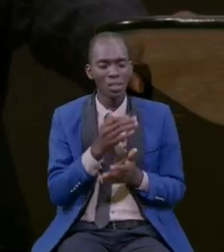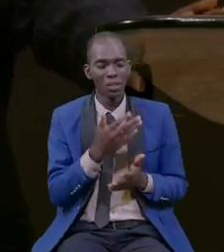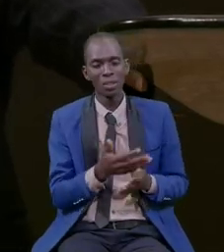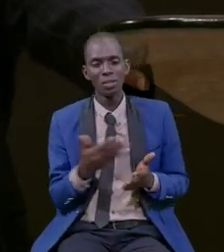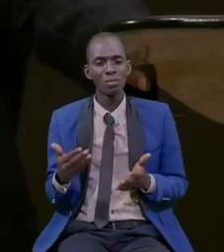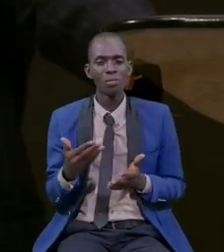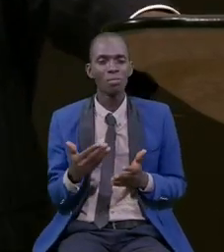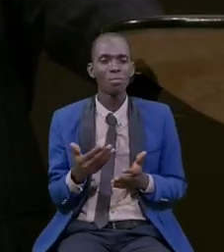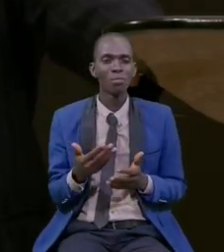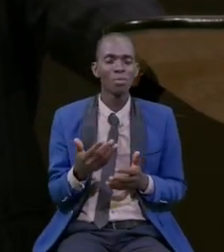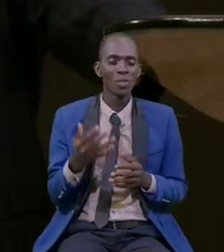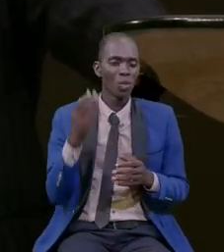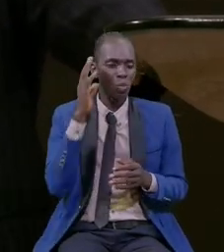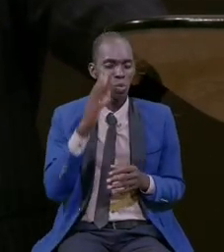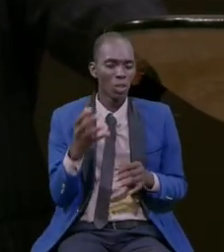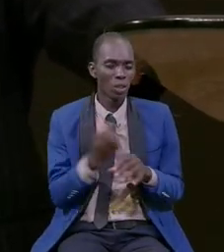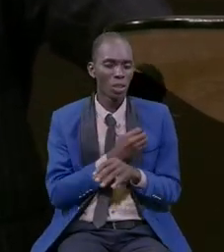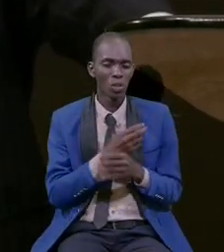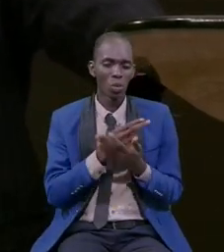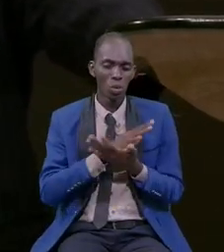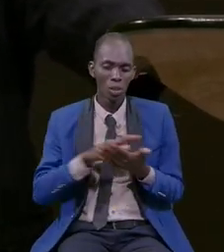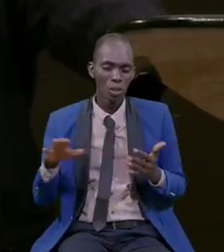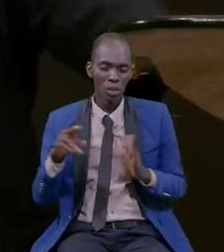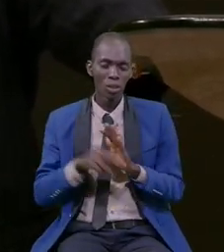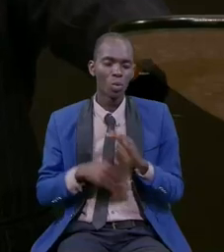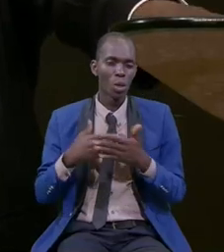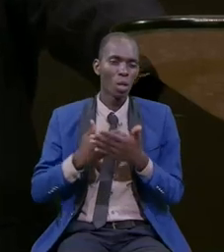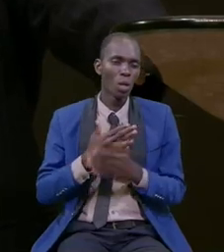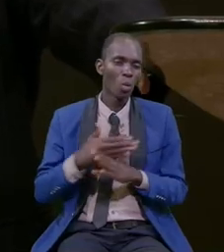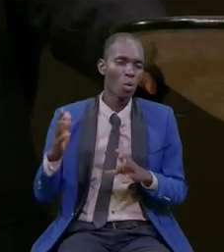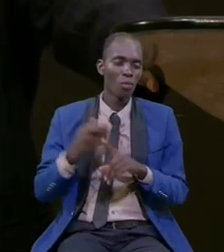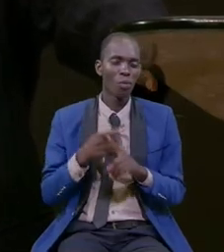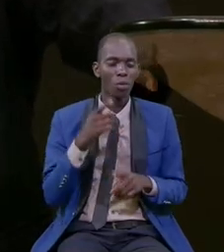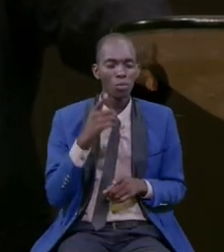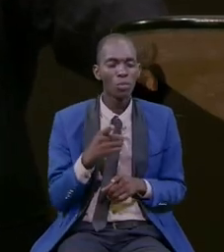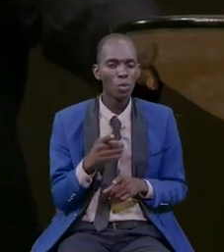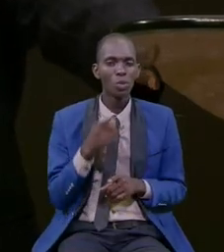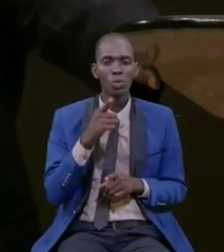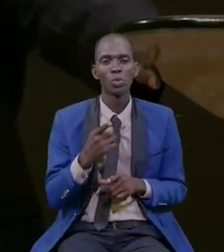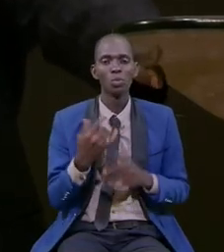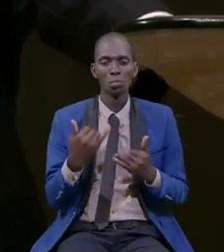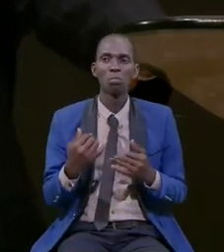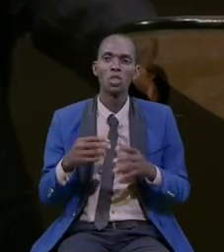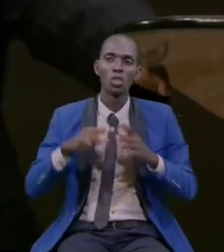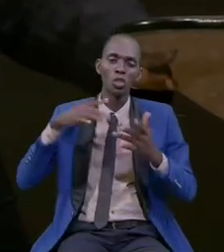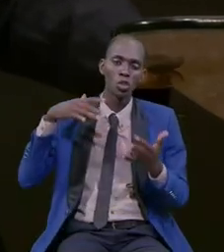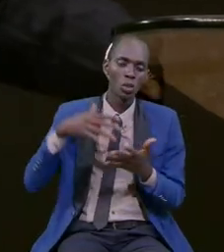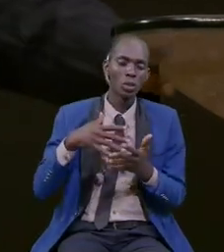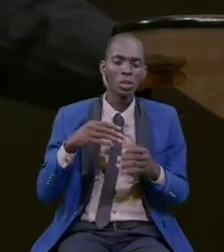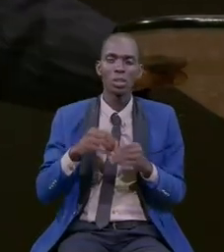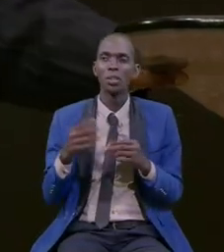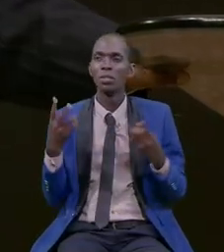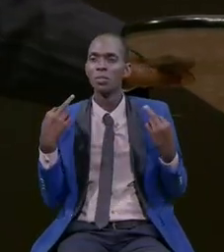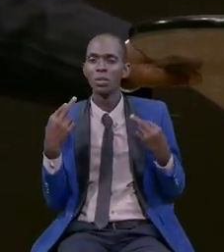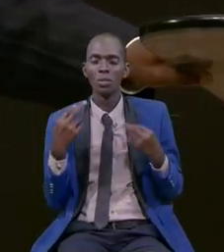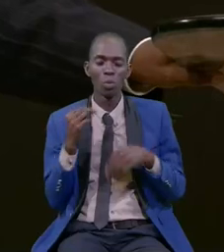piété cette sainteté manque dans ta vie tu adors en vain tu œuvres en vain tu étudies en vain il